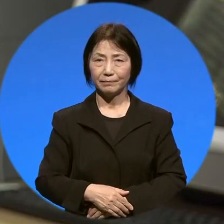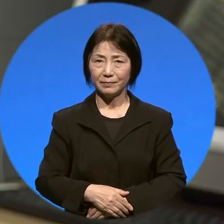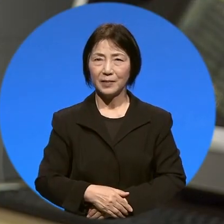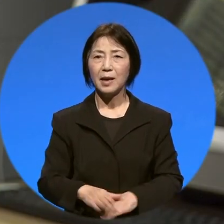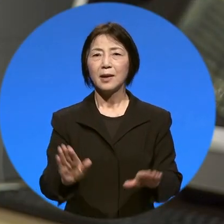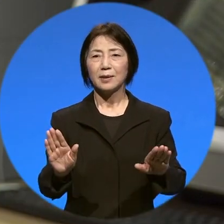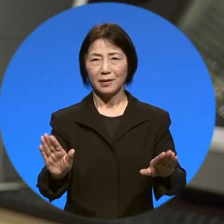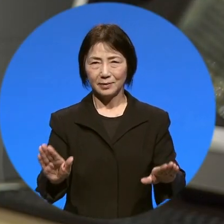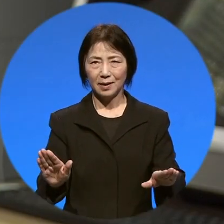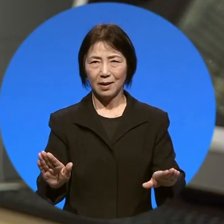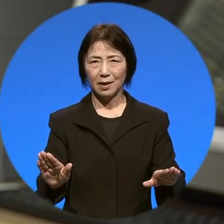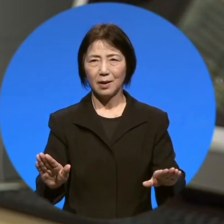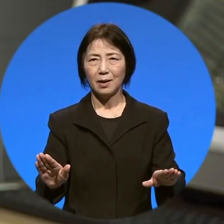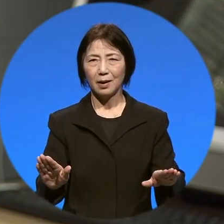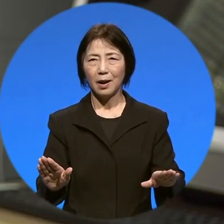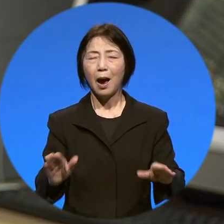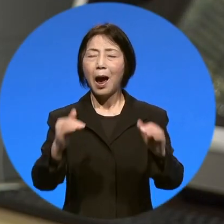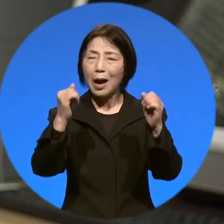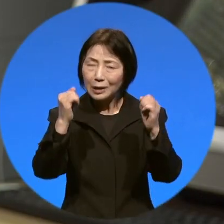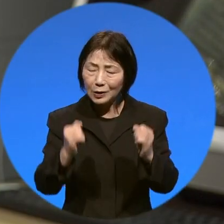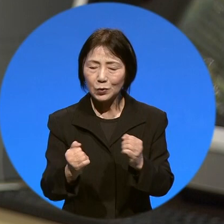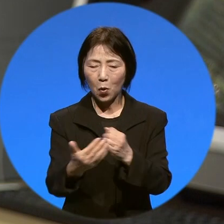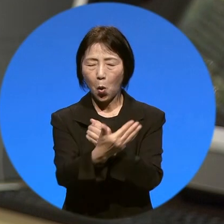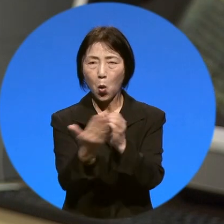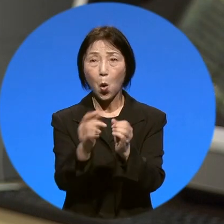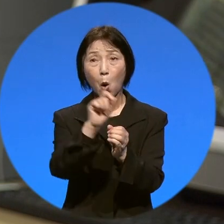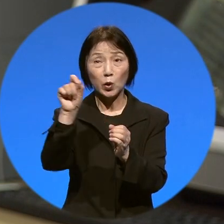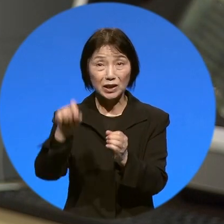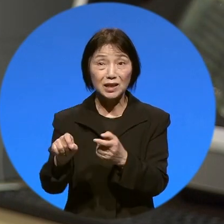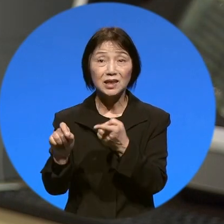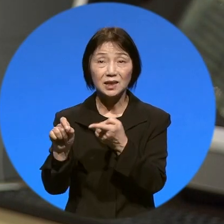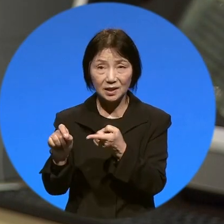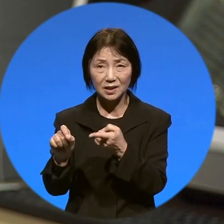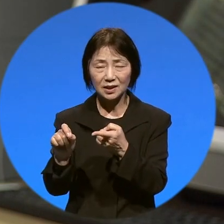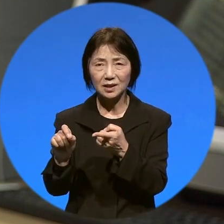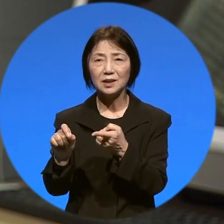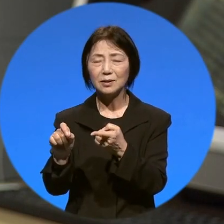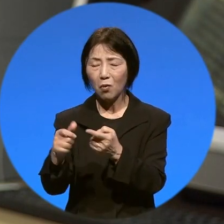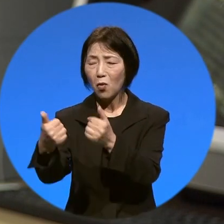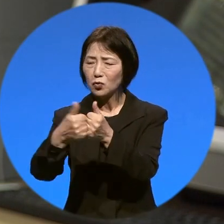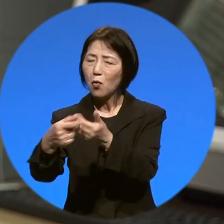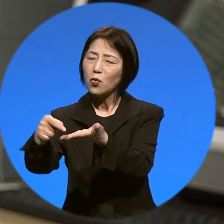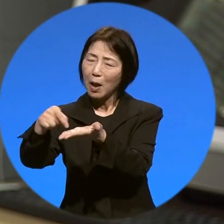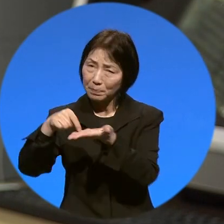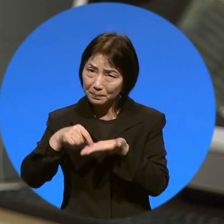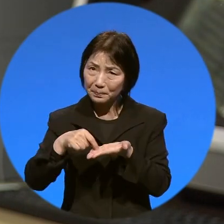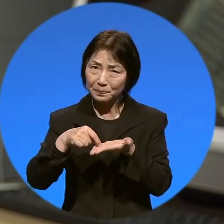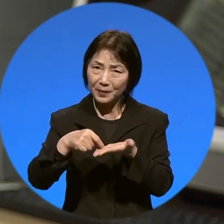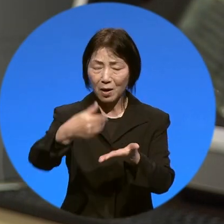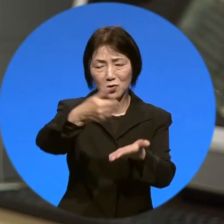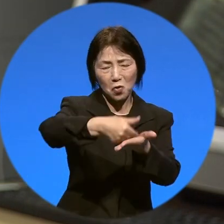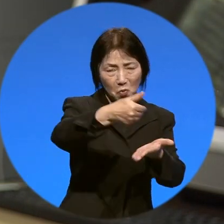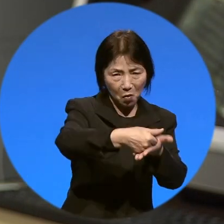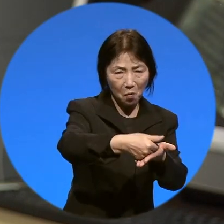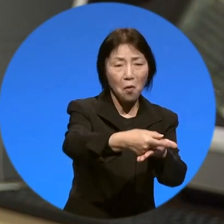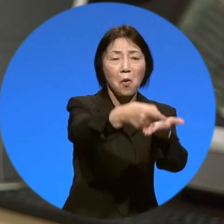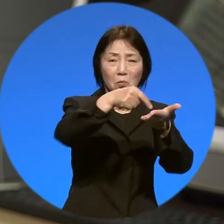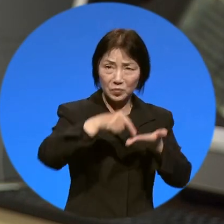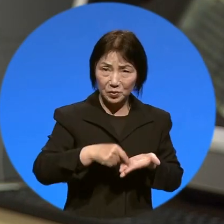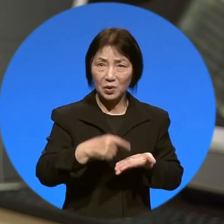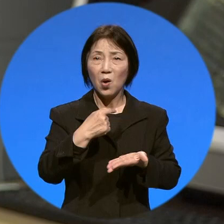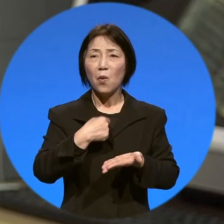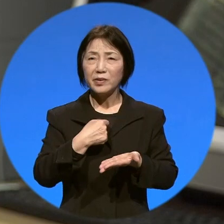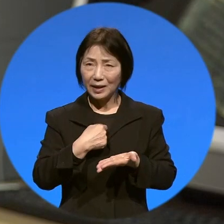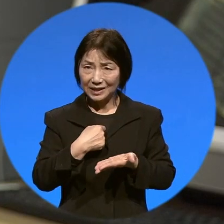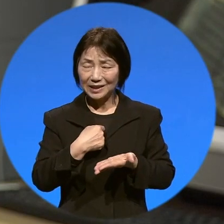在在籍している保護司さん方のいろんな相談とか要望があれば、私